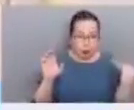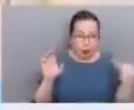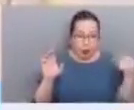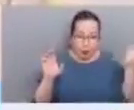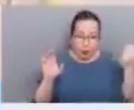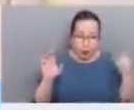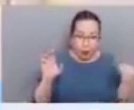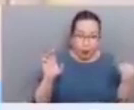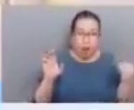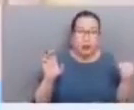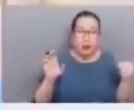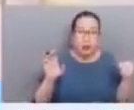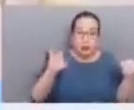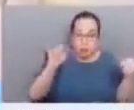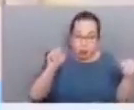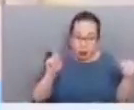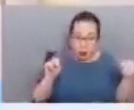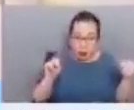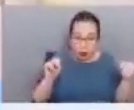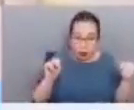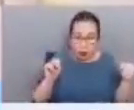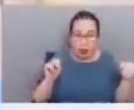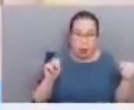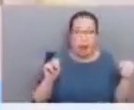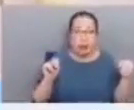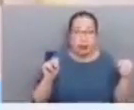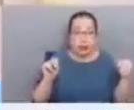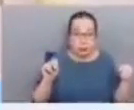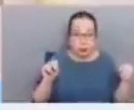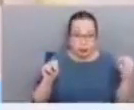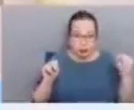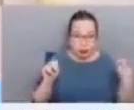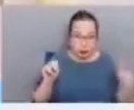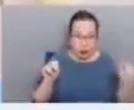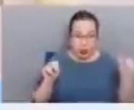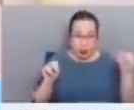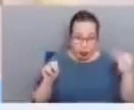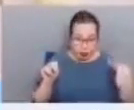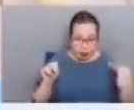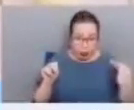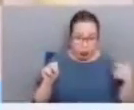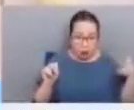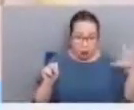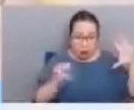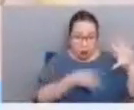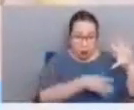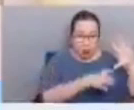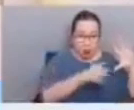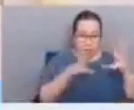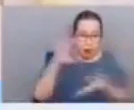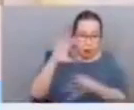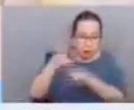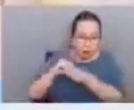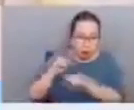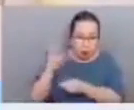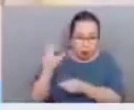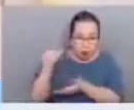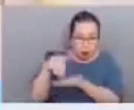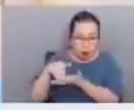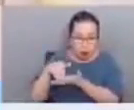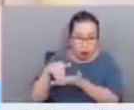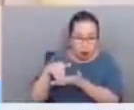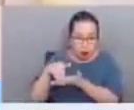Educational Loan Program. Explain po natin ito at ano po ba yung tinatawag na GSIS Educational